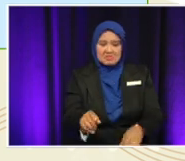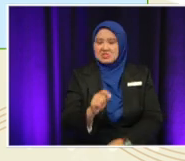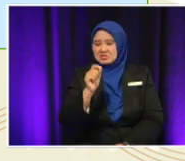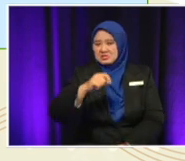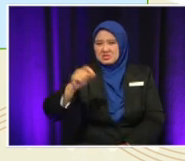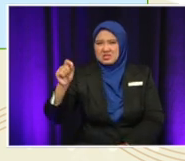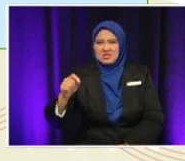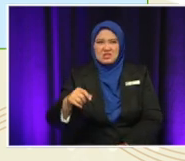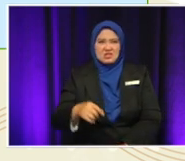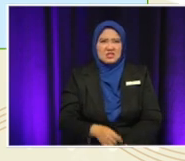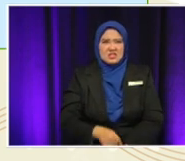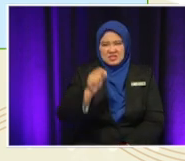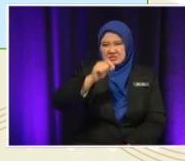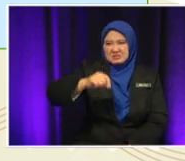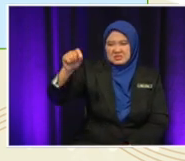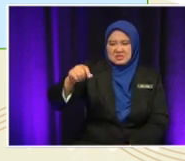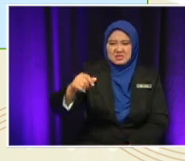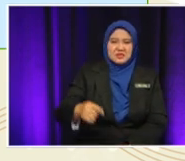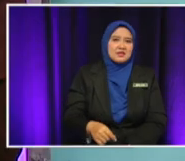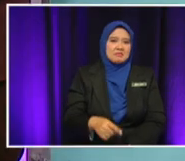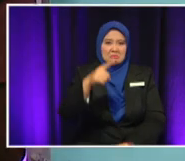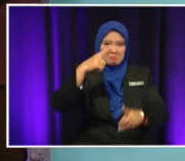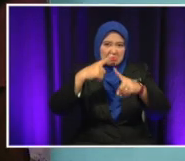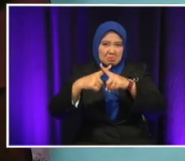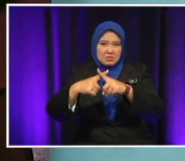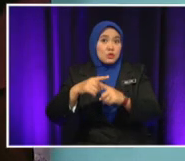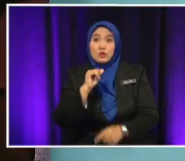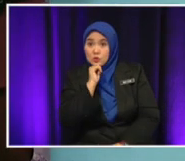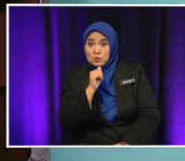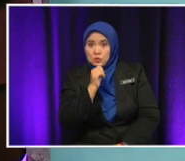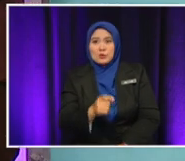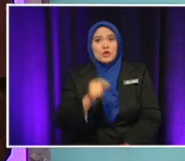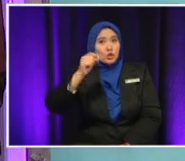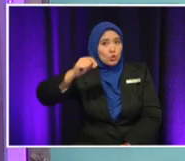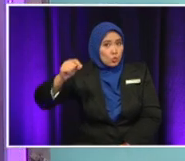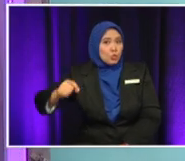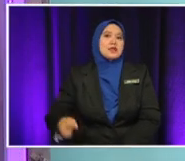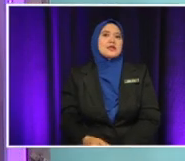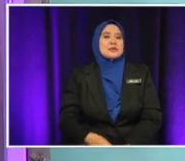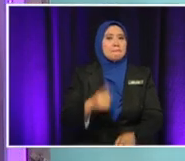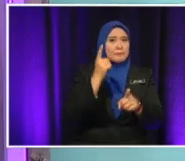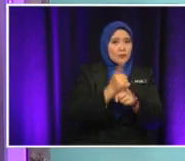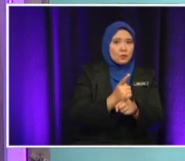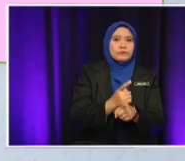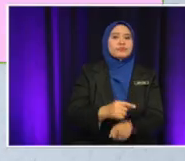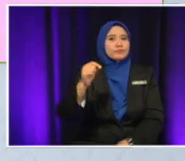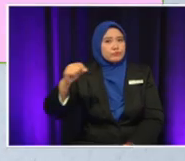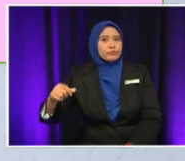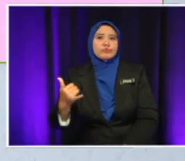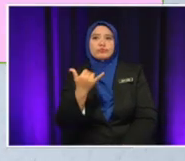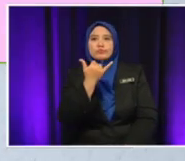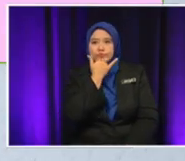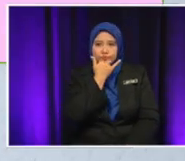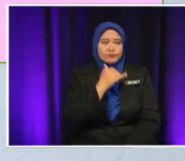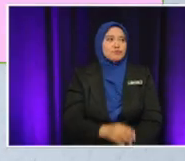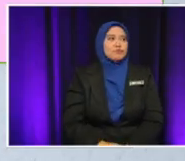ataupun pangkal oke baiklah kita lihat soalnya berikutnya soalnya keempat 4 marka juga